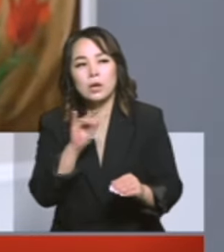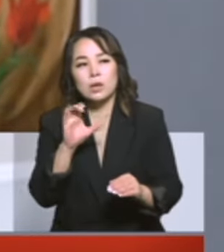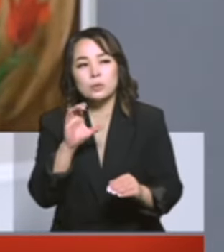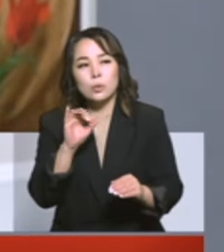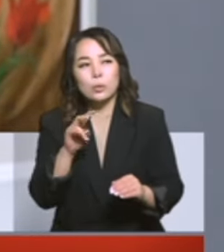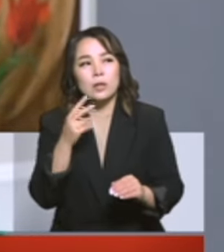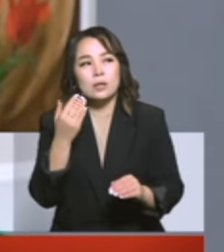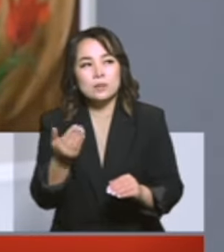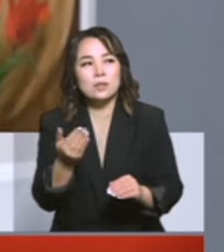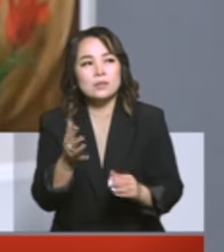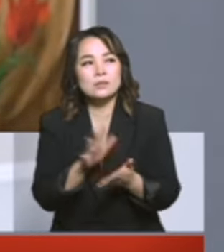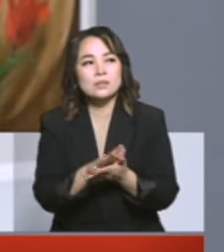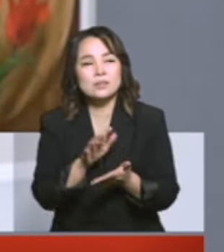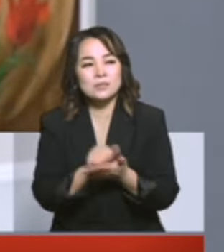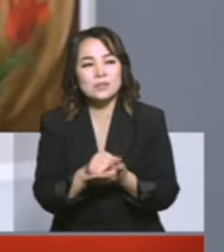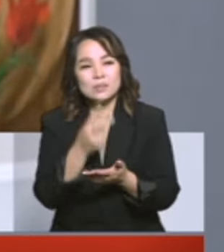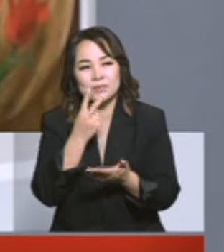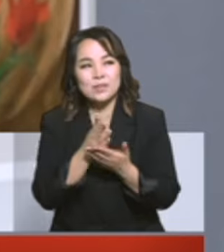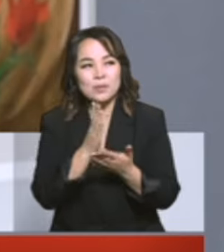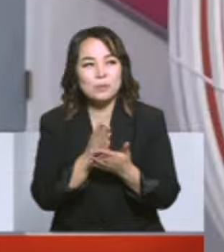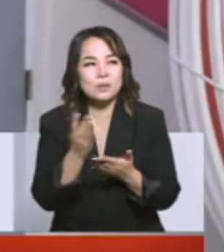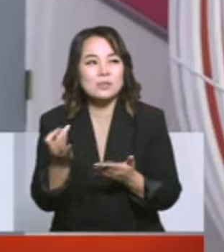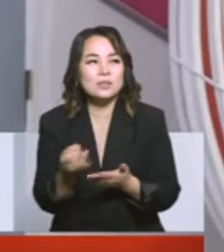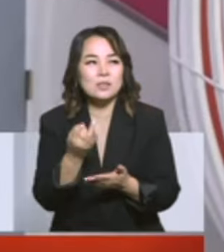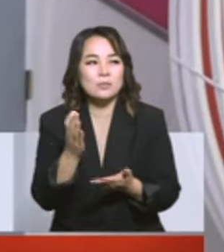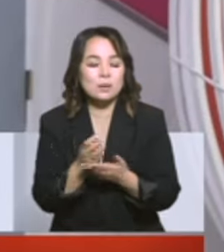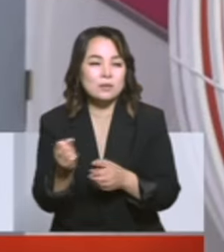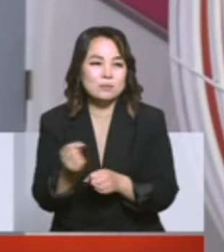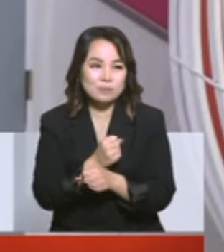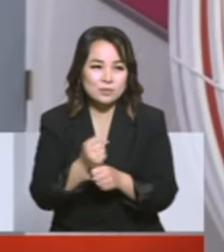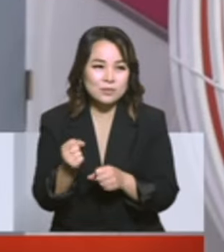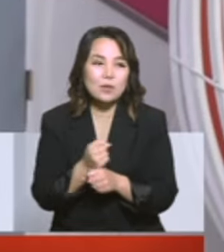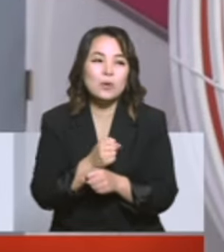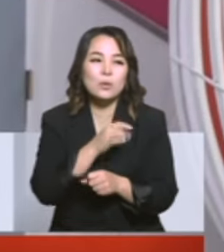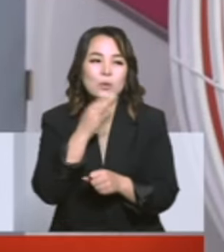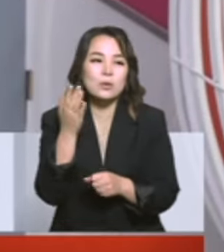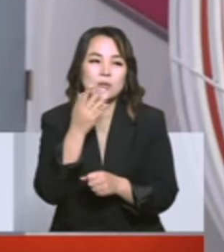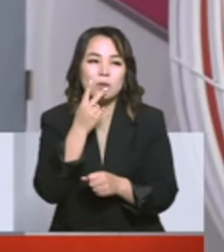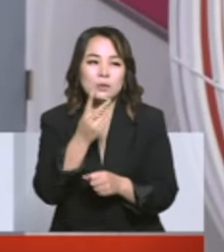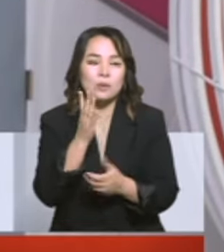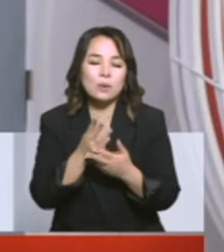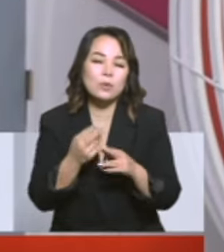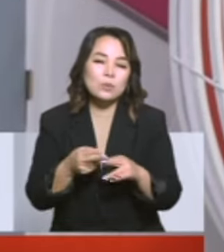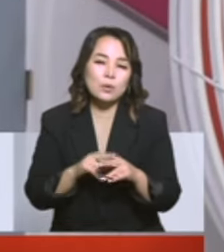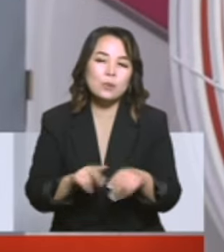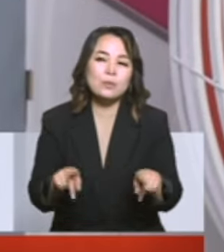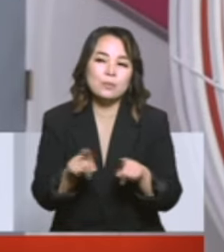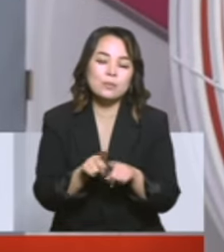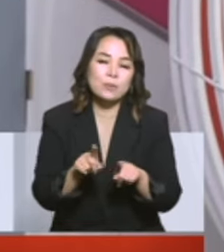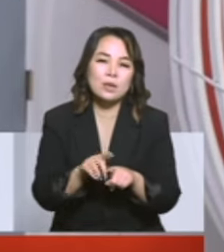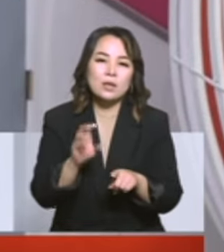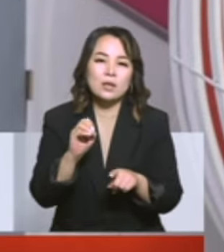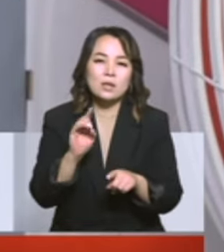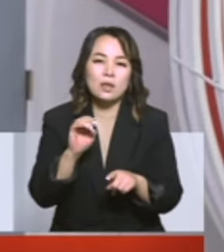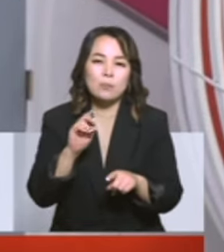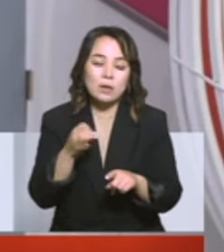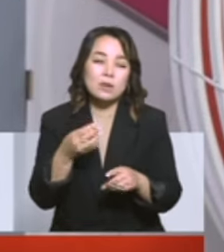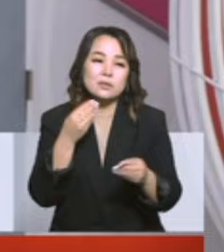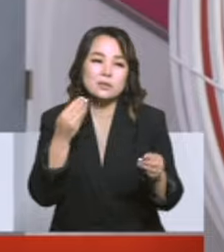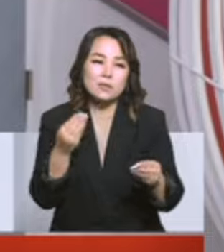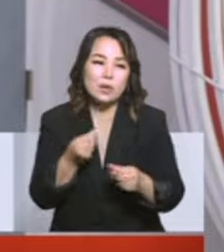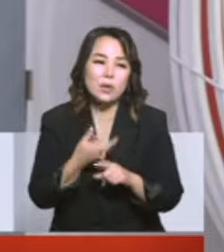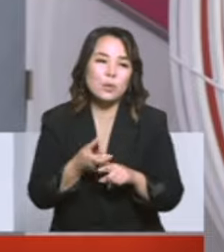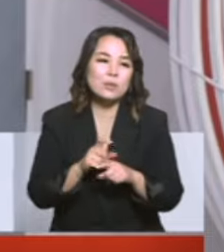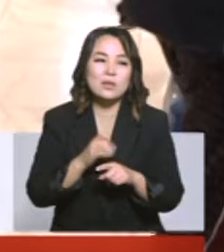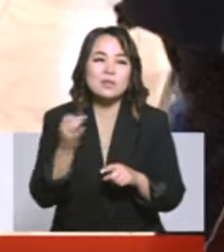оларға жаған жері қызық болды. Әрине басқа көп деген кинолар көрдік, бірақ бұндай Еркебайдың киносы өте